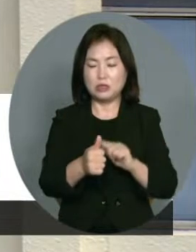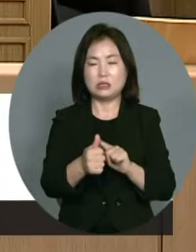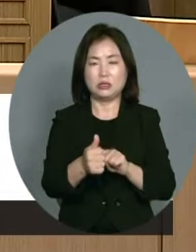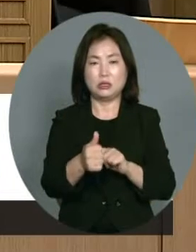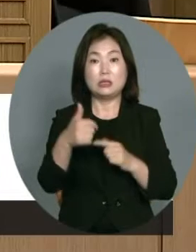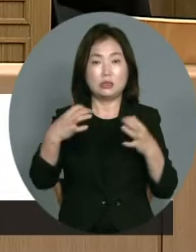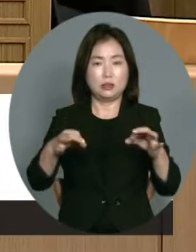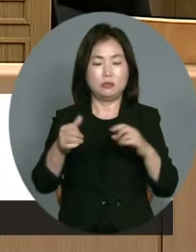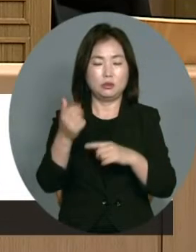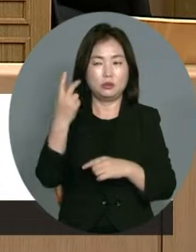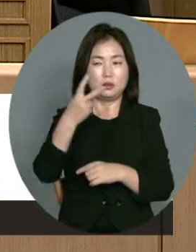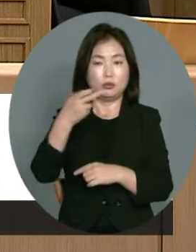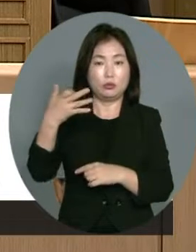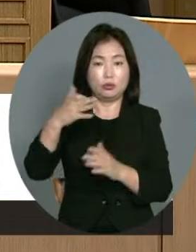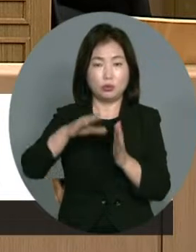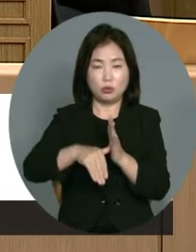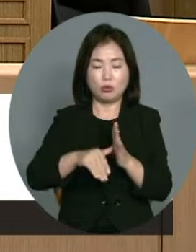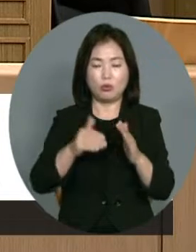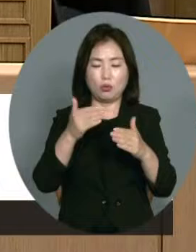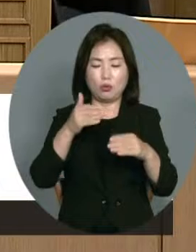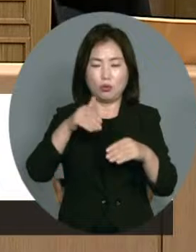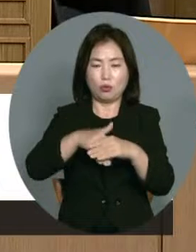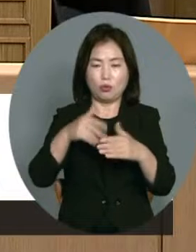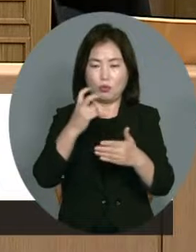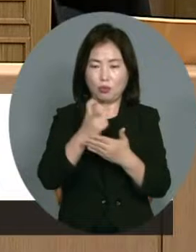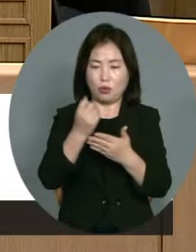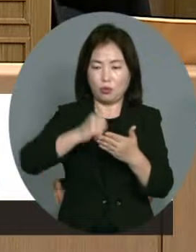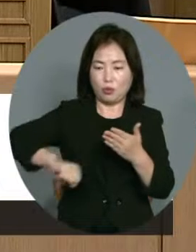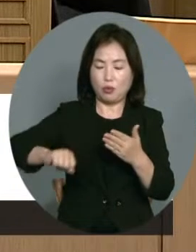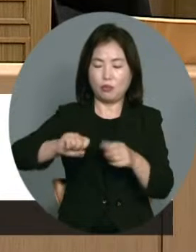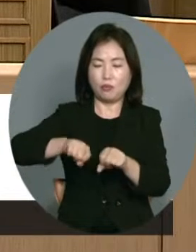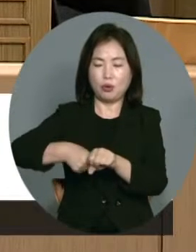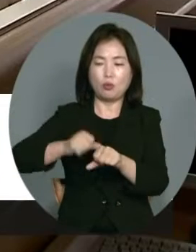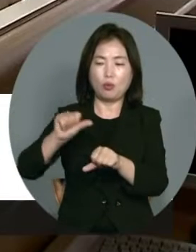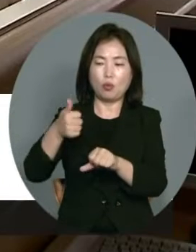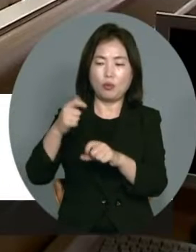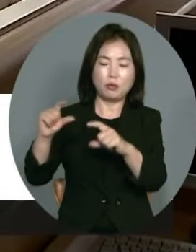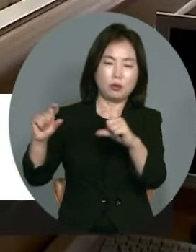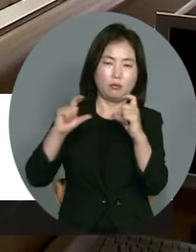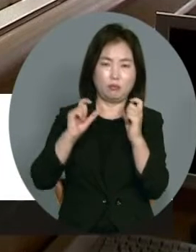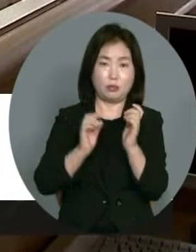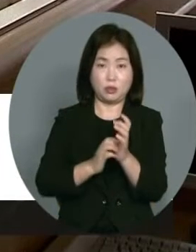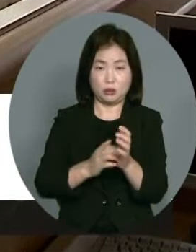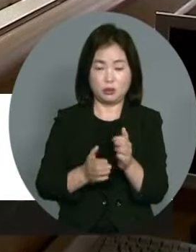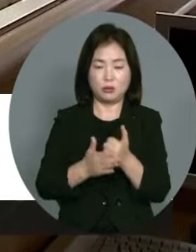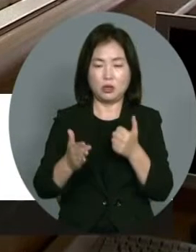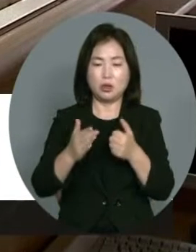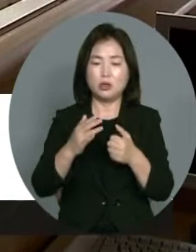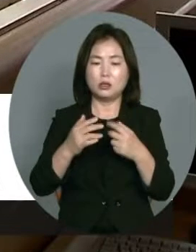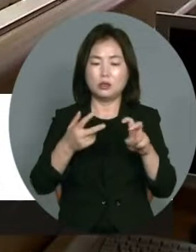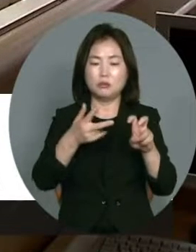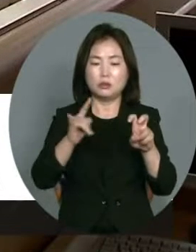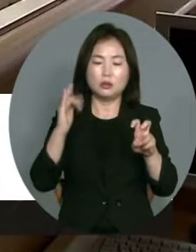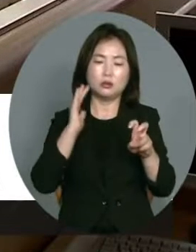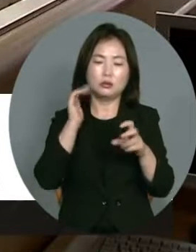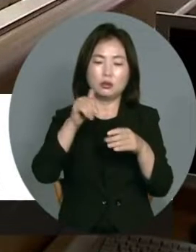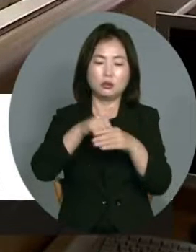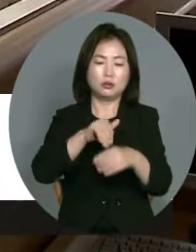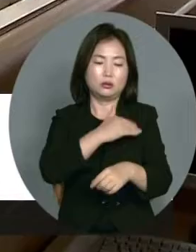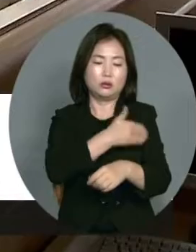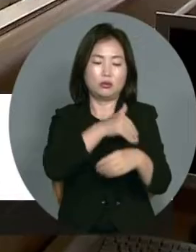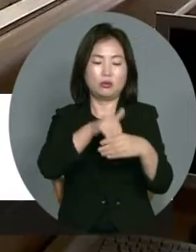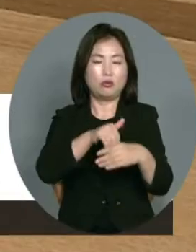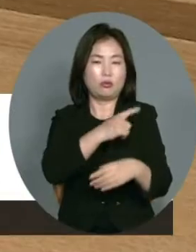김씨는 2019년 공직선거법 위반으로 벌금 500만원을 선고받아 20대 대선에 선거권이